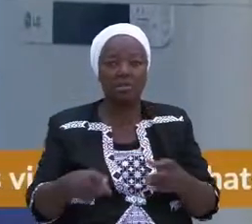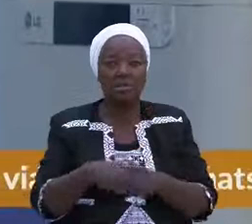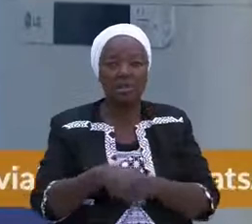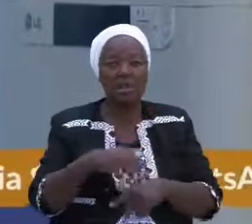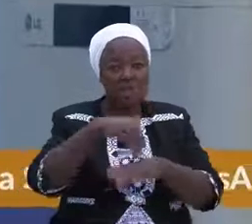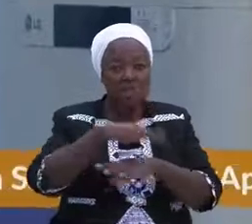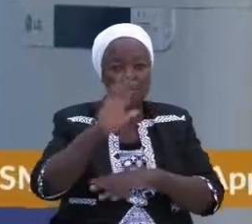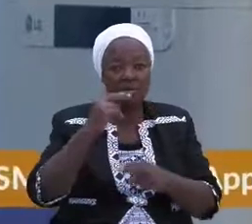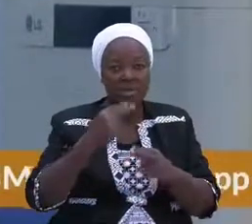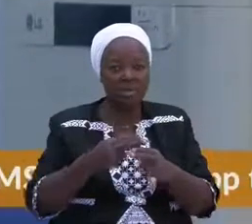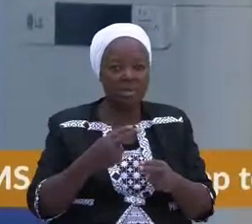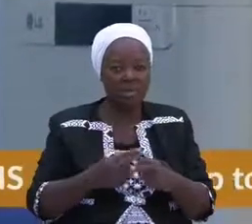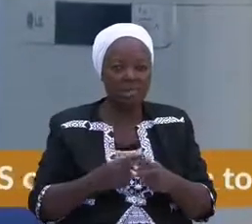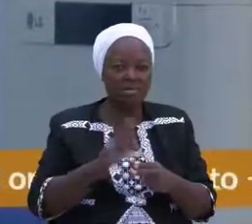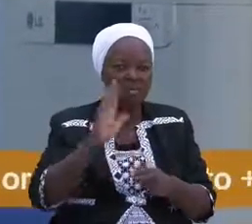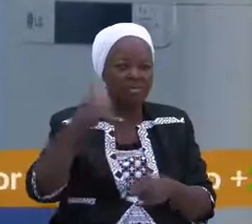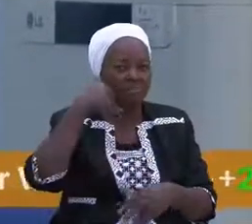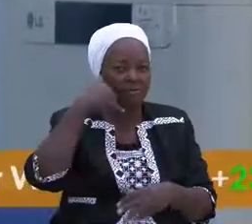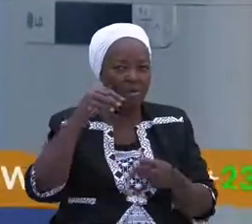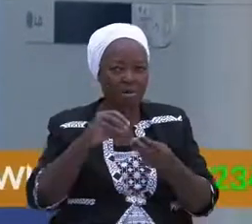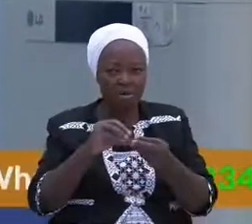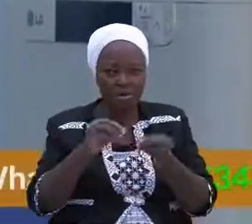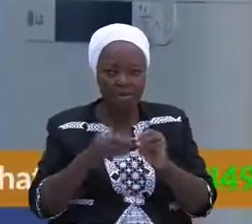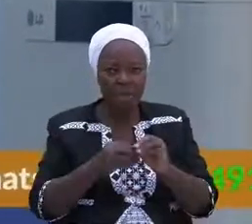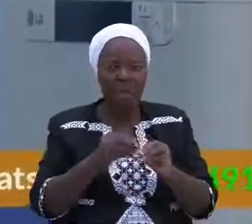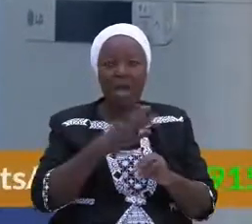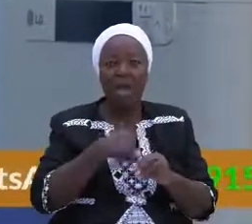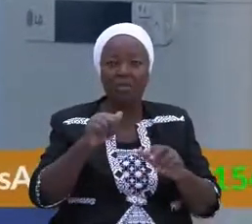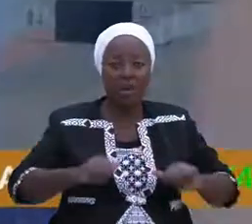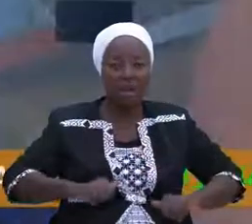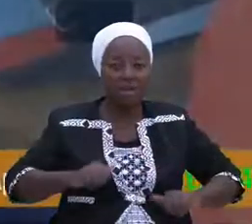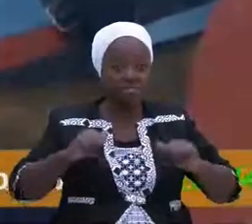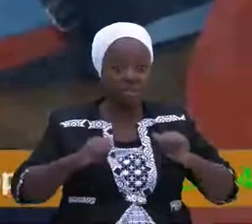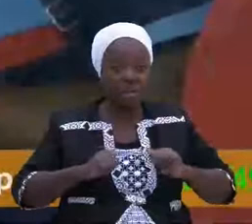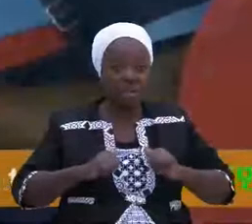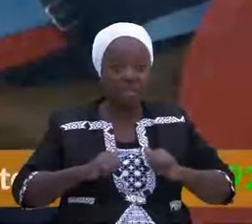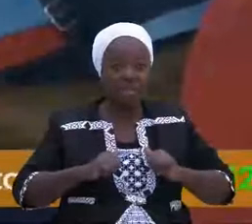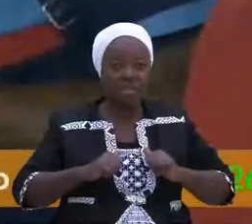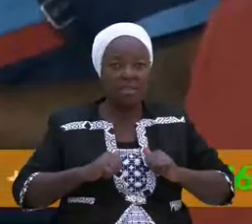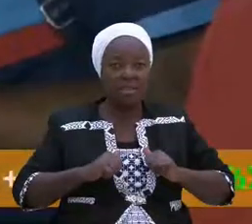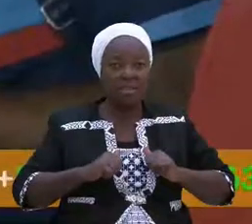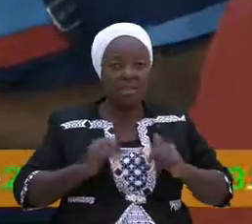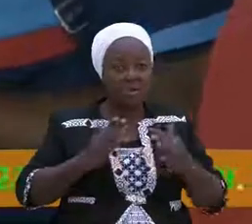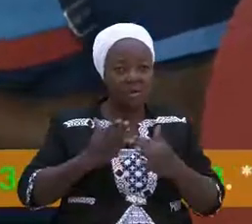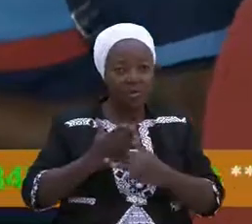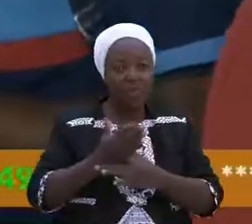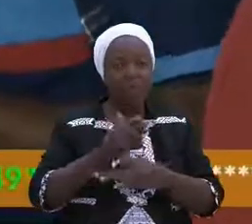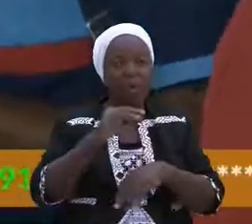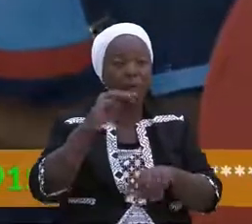et vous avez donné votre vie à Christ, envoyez votre nom, numéro de téléphone, votre adresse, mail, par